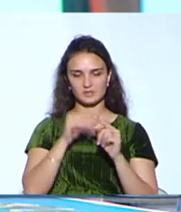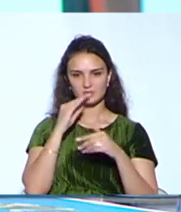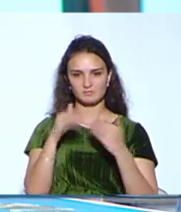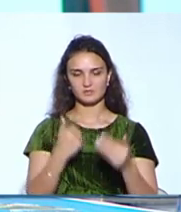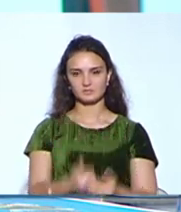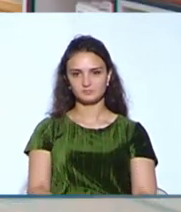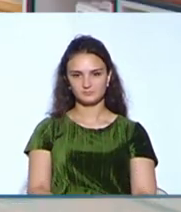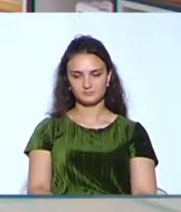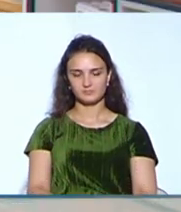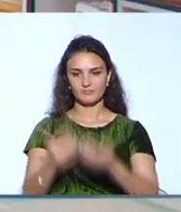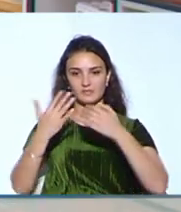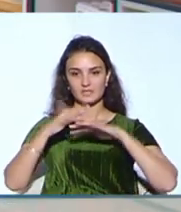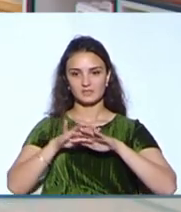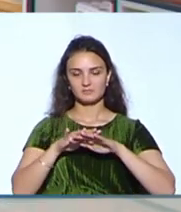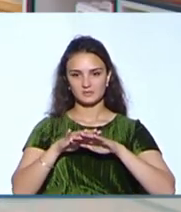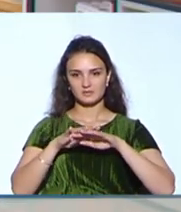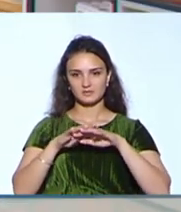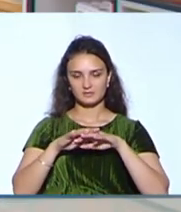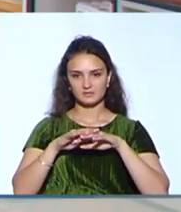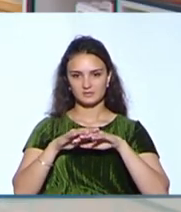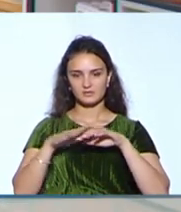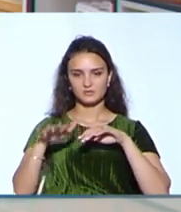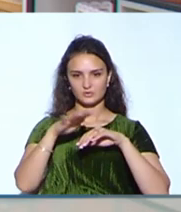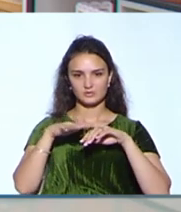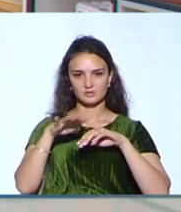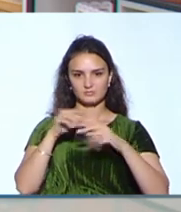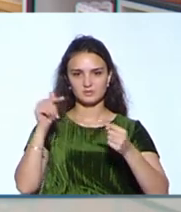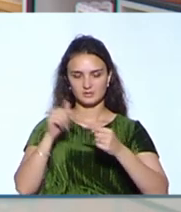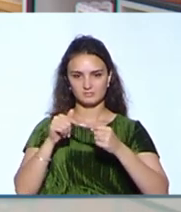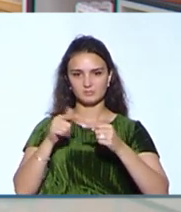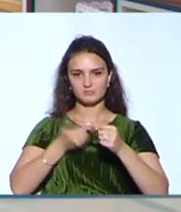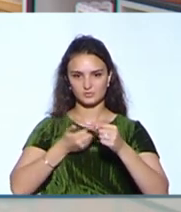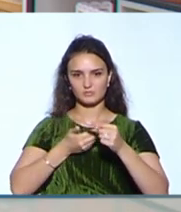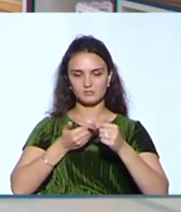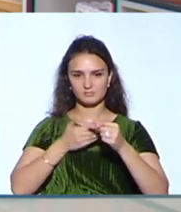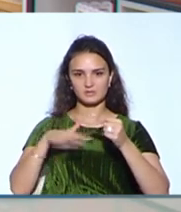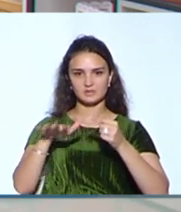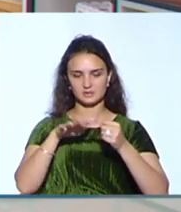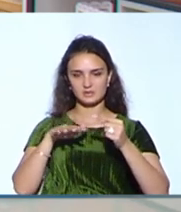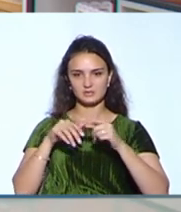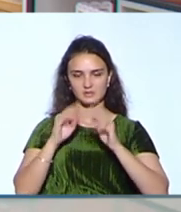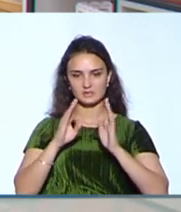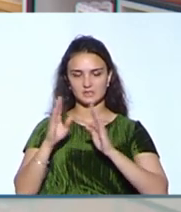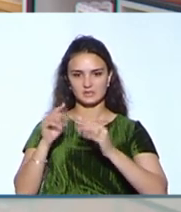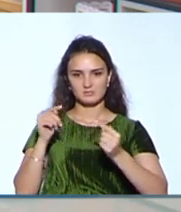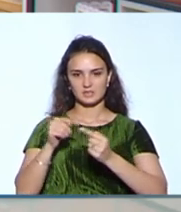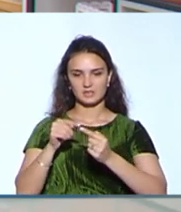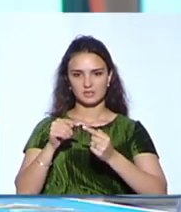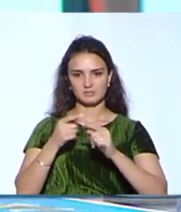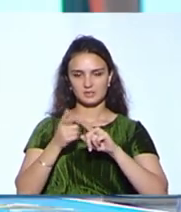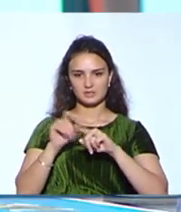შემდეგ? ადაპტაციაში რას გულისხმობთ? მათ სოციალურ სხეულს, სამეგობრო ცხოვრების წესთან, რომელიც არის ძალიან